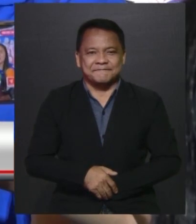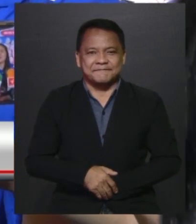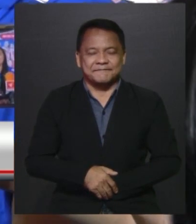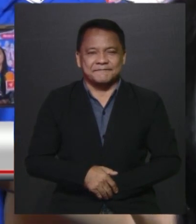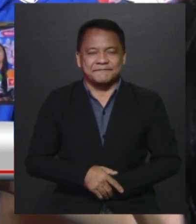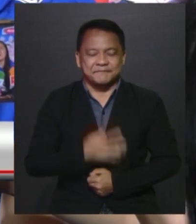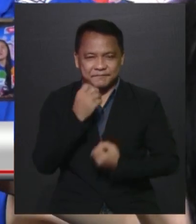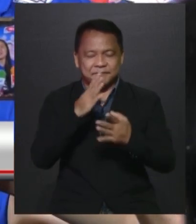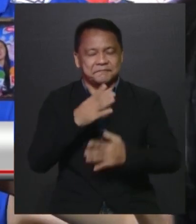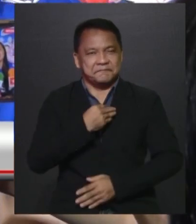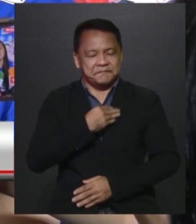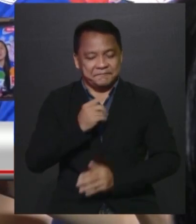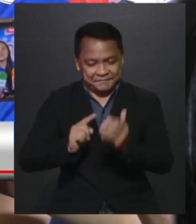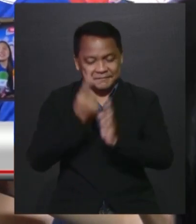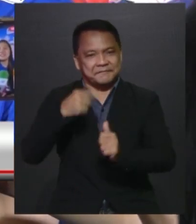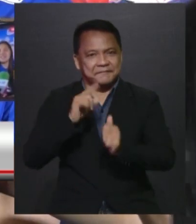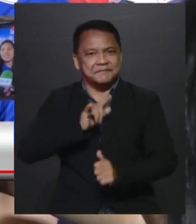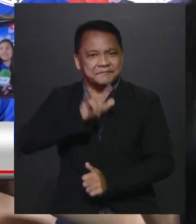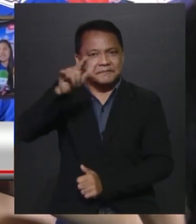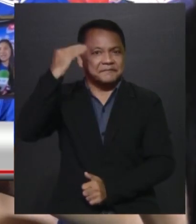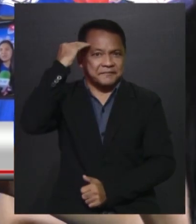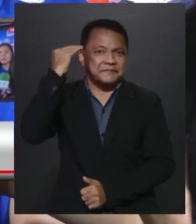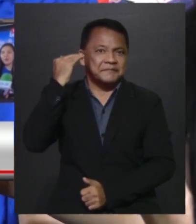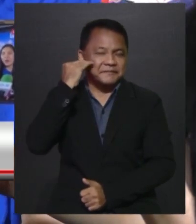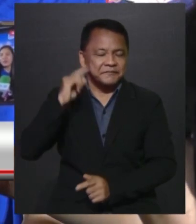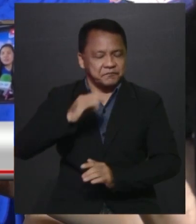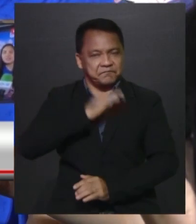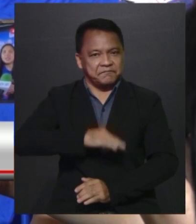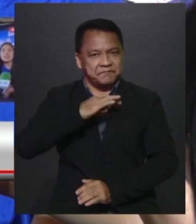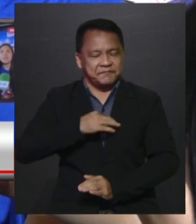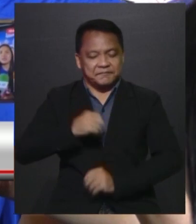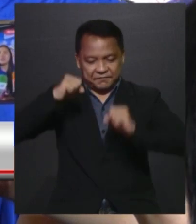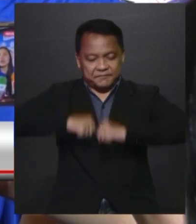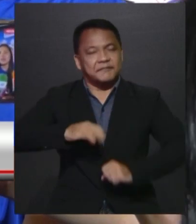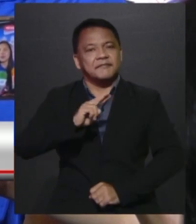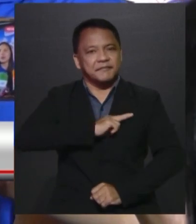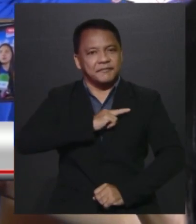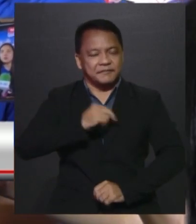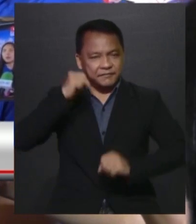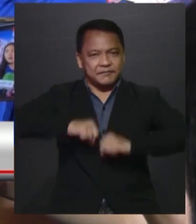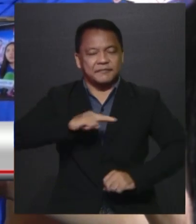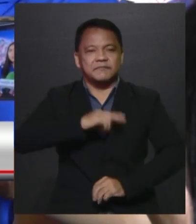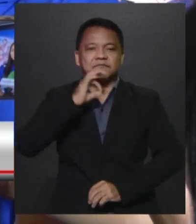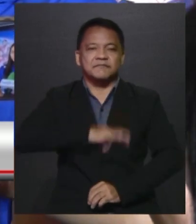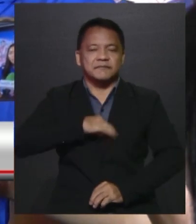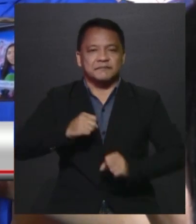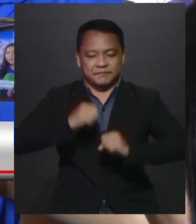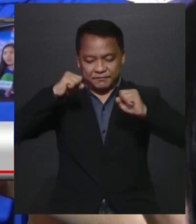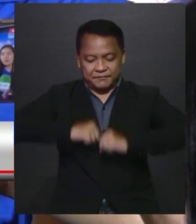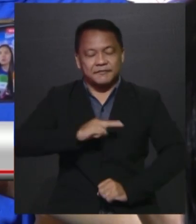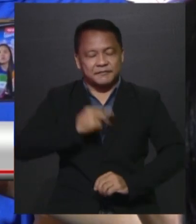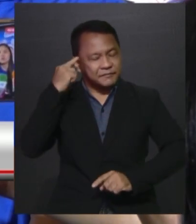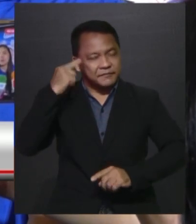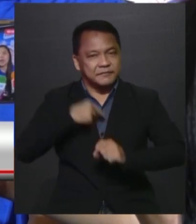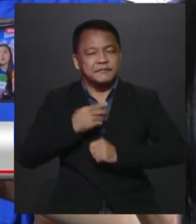ตอบคำเดียวว่าตื่นเต้นเพราะว่าเป็นครั้งแรกที่ไปเกาหลีเลยอะไรเงี้ยค่ะก็รู้สึกว่าตัดสินใจเลือกเองด้วยอะไรเงี้ยก็รู้สึกว่าในการตัดสินใจครั้งนี้ค่อน